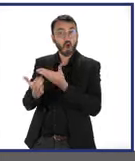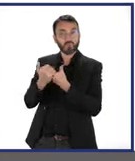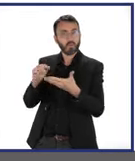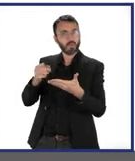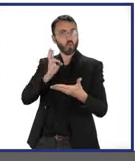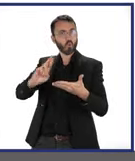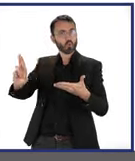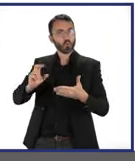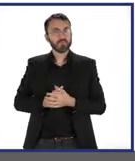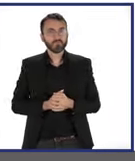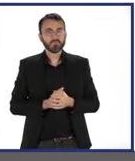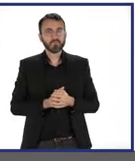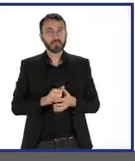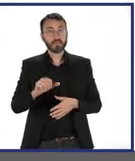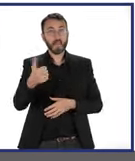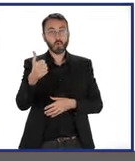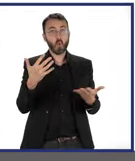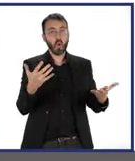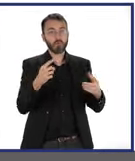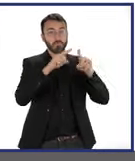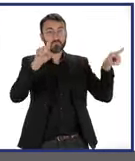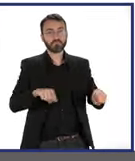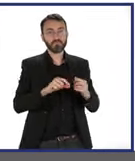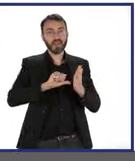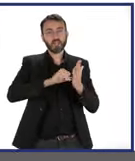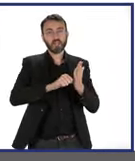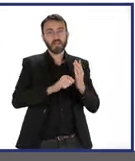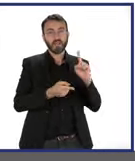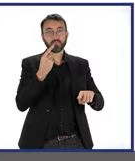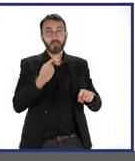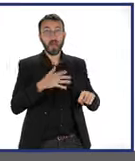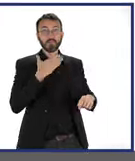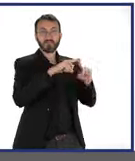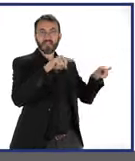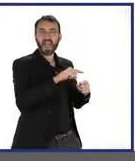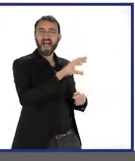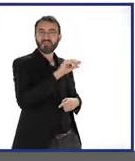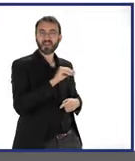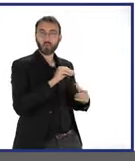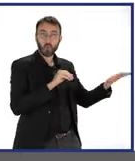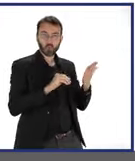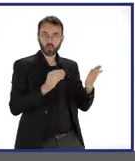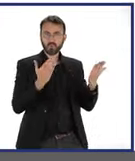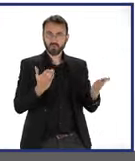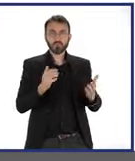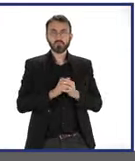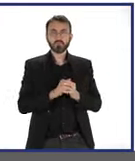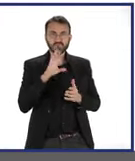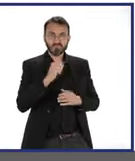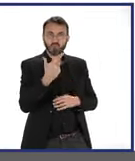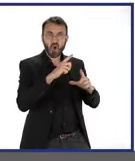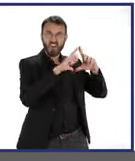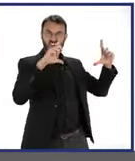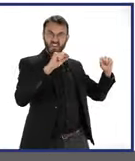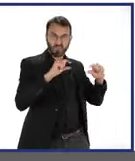protection et l'enveloppe de retour. Tout d'abord, vous devez bien vous identifier grâce à l'invitation que vous avez reçue. Cette lettre